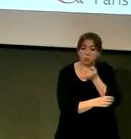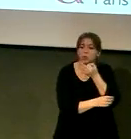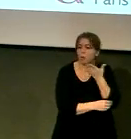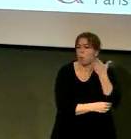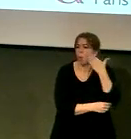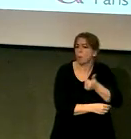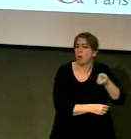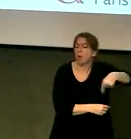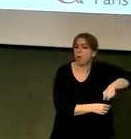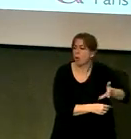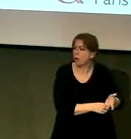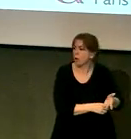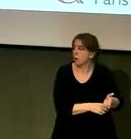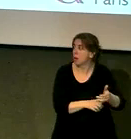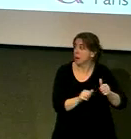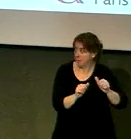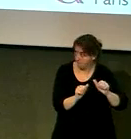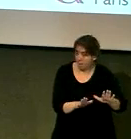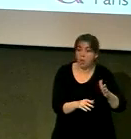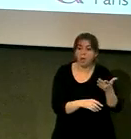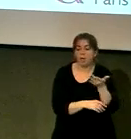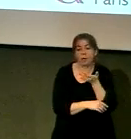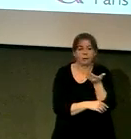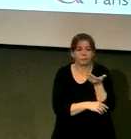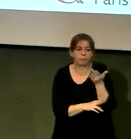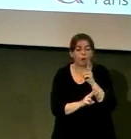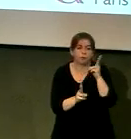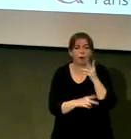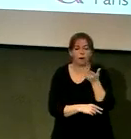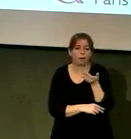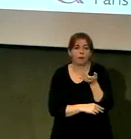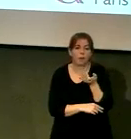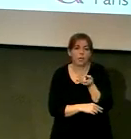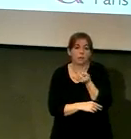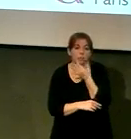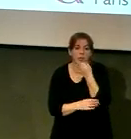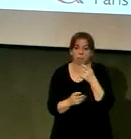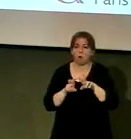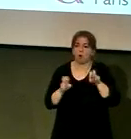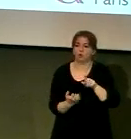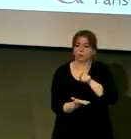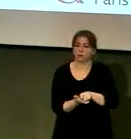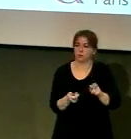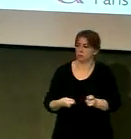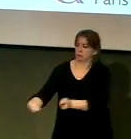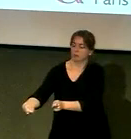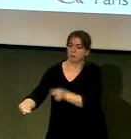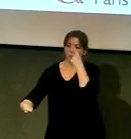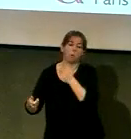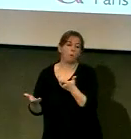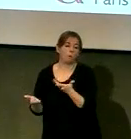connus, mais les médicaments qui sont assez couramment prescrits, voire beaucoup prescrits en